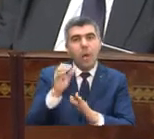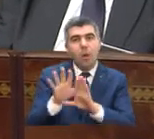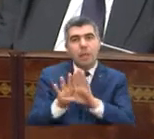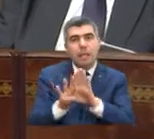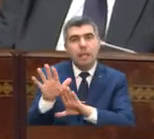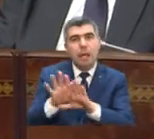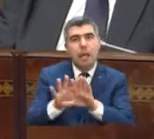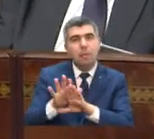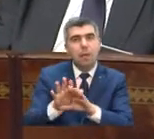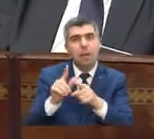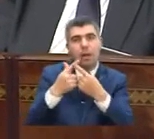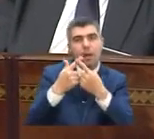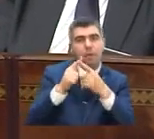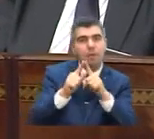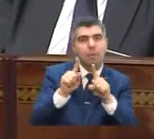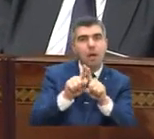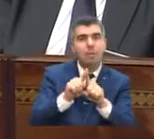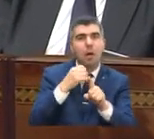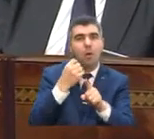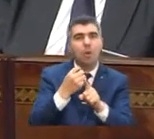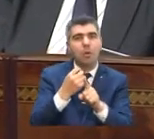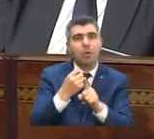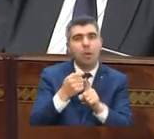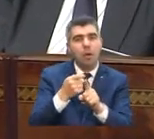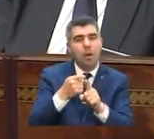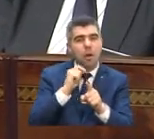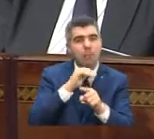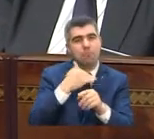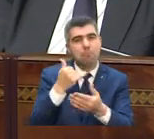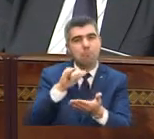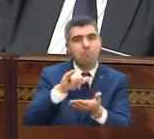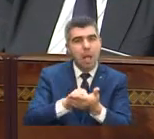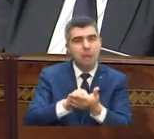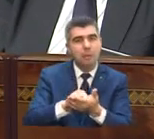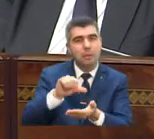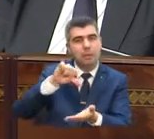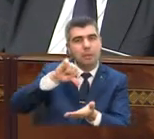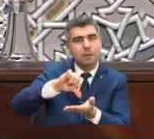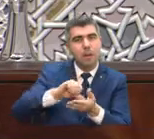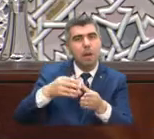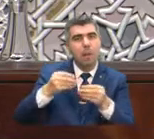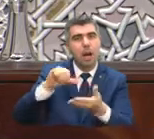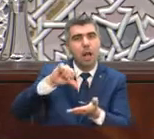المتخذة بخصوص الجريمة التي وقعت بمنطقة إمليل عمالة الحوز، وشكرا.